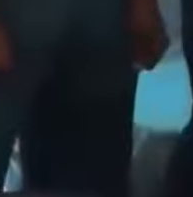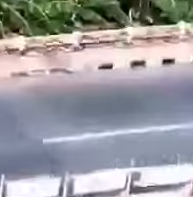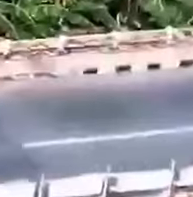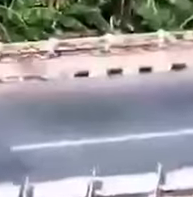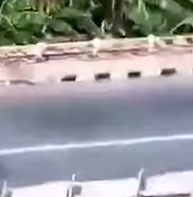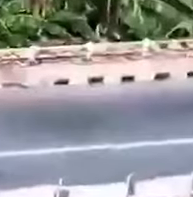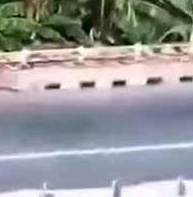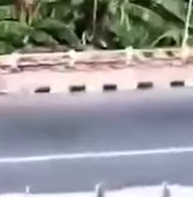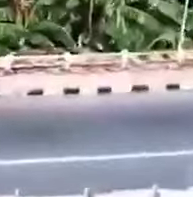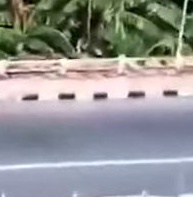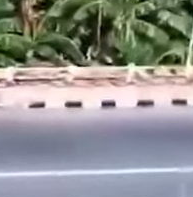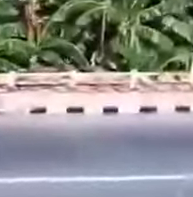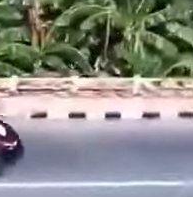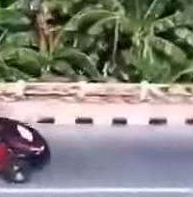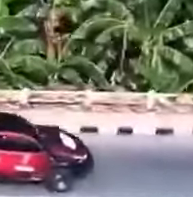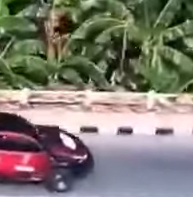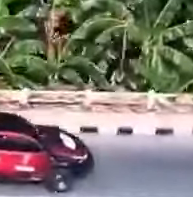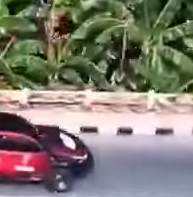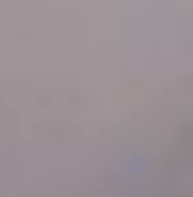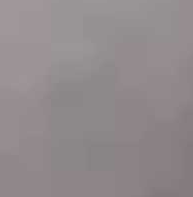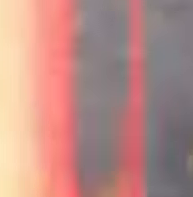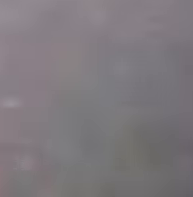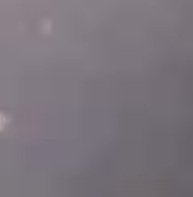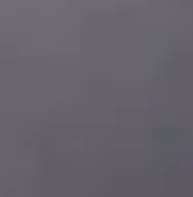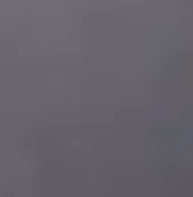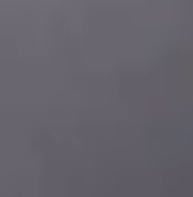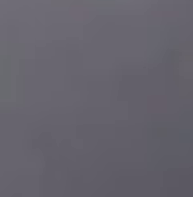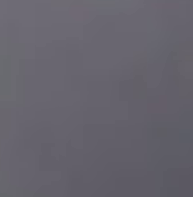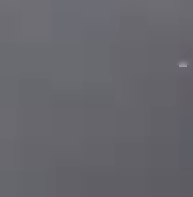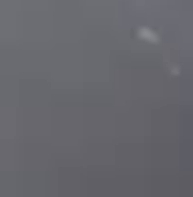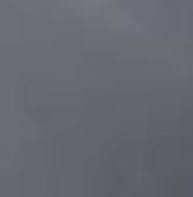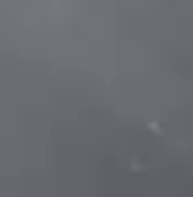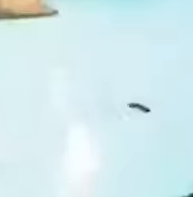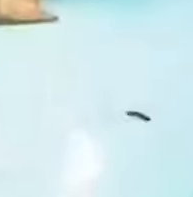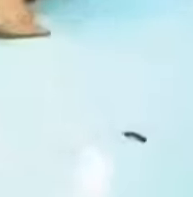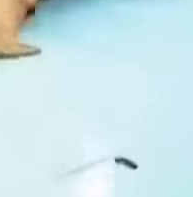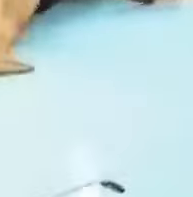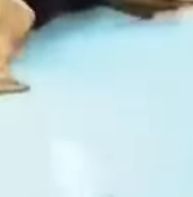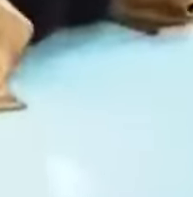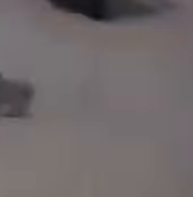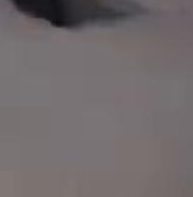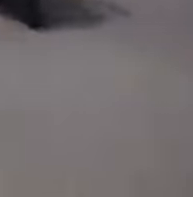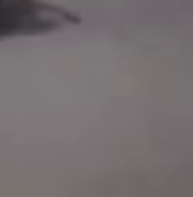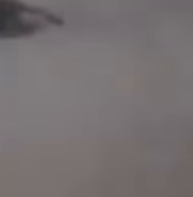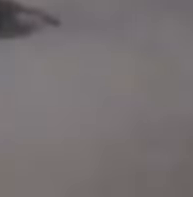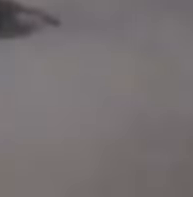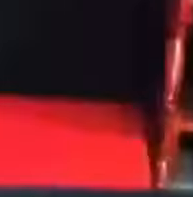persatuan, kedamaian, dan pentingnya partisipasi aktif dalam demokrasi.